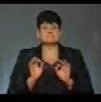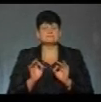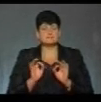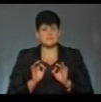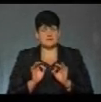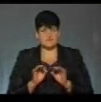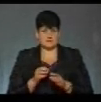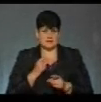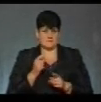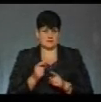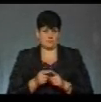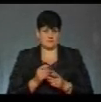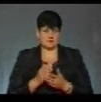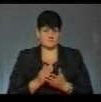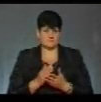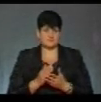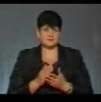мовити, правильні відповіді, які